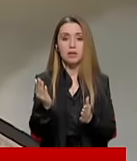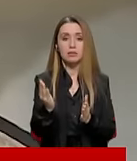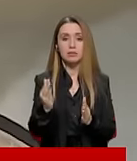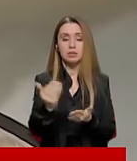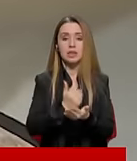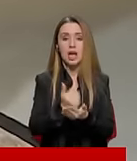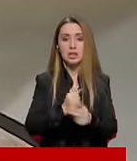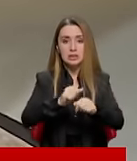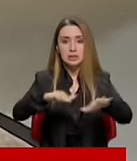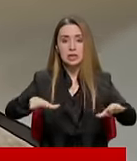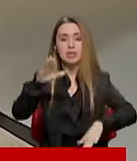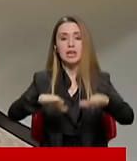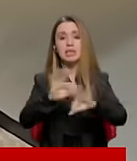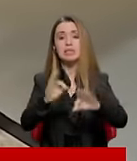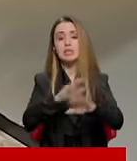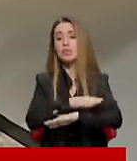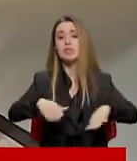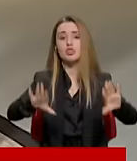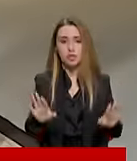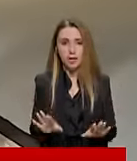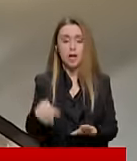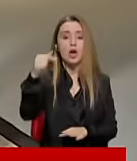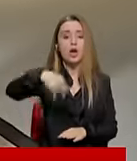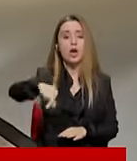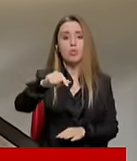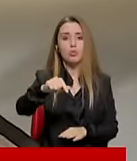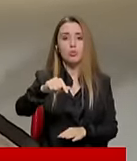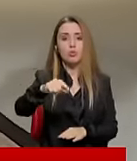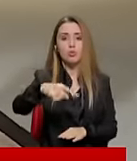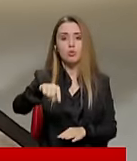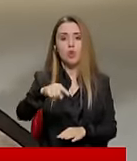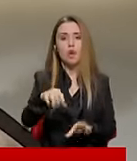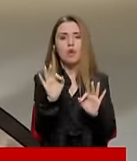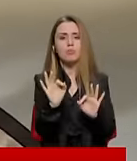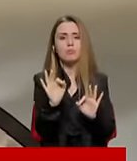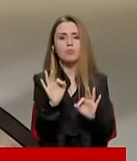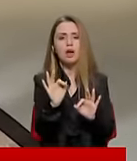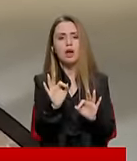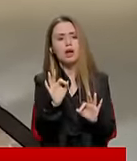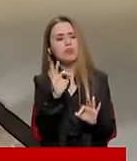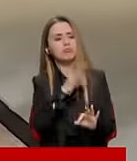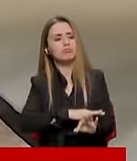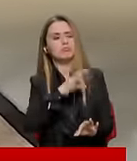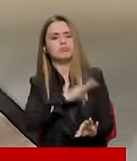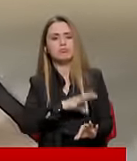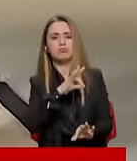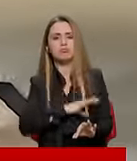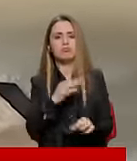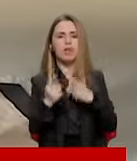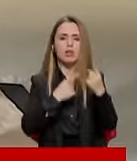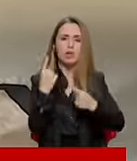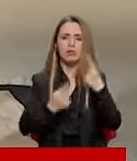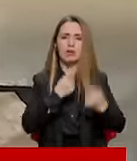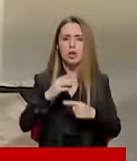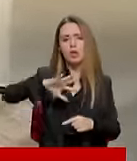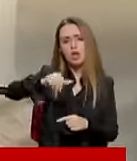dengesizlik bitmeyecek ve hep bunlar bal tutan e parmağını yalar vesaire bu tür laflar veya